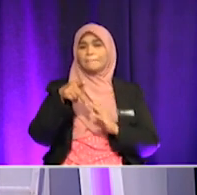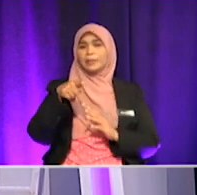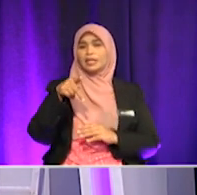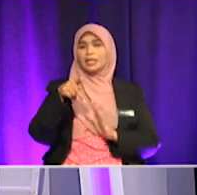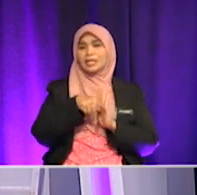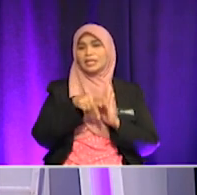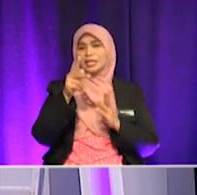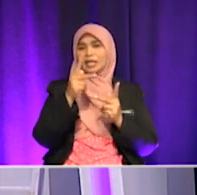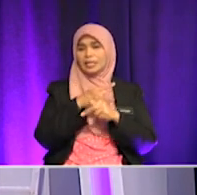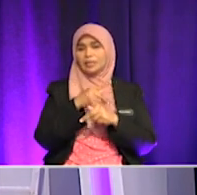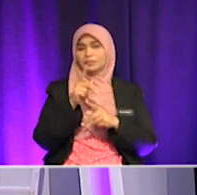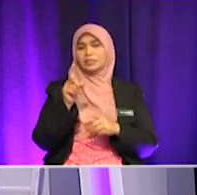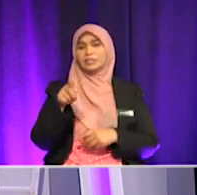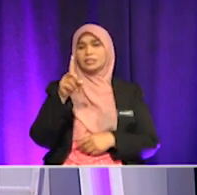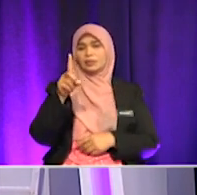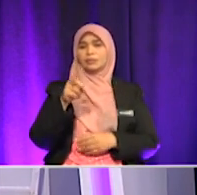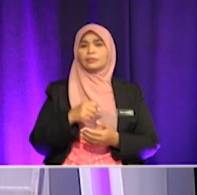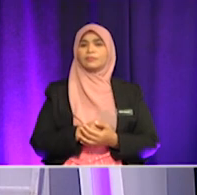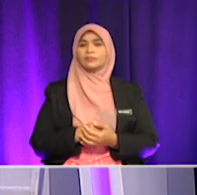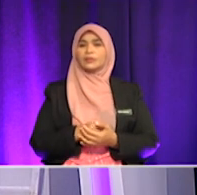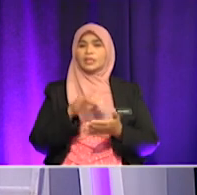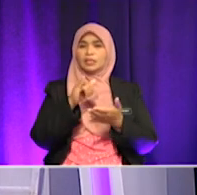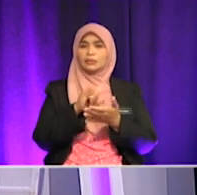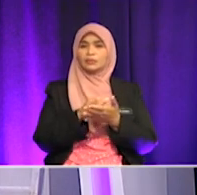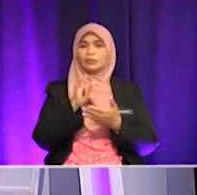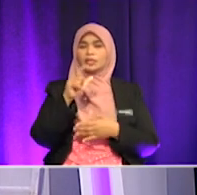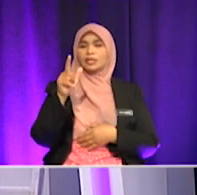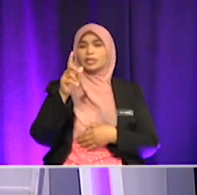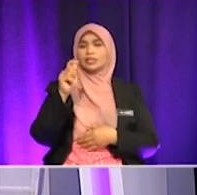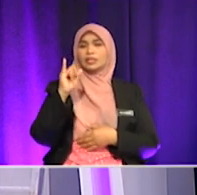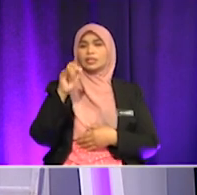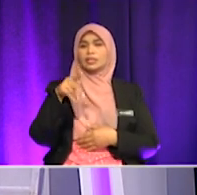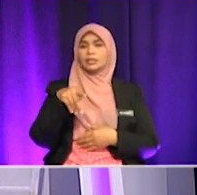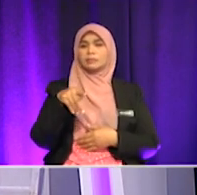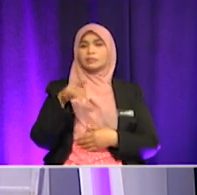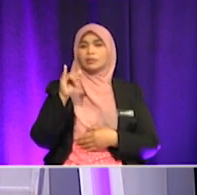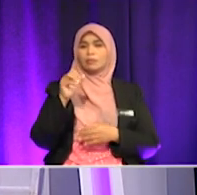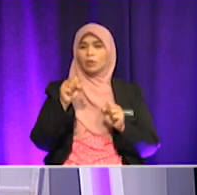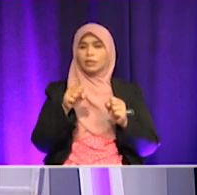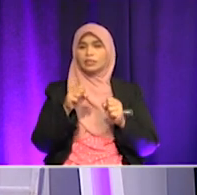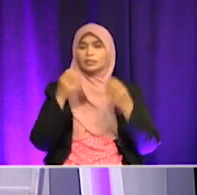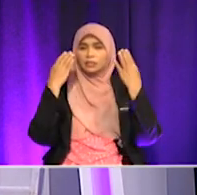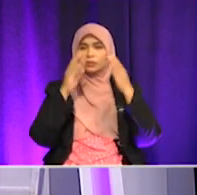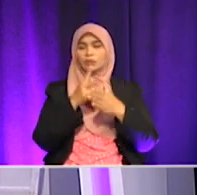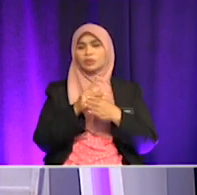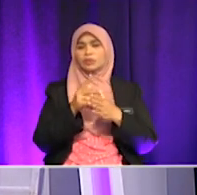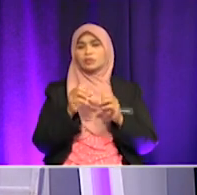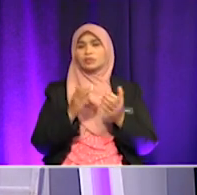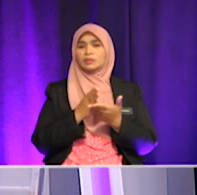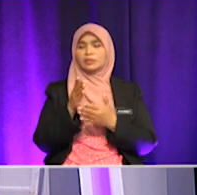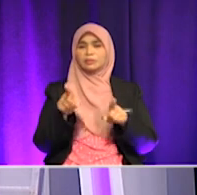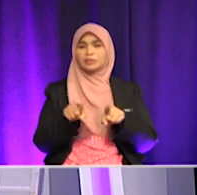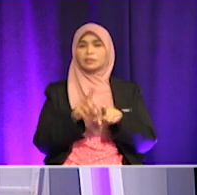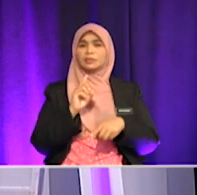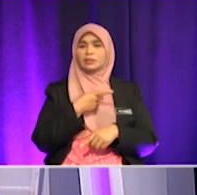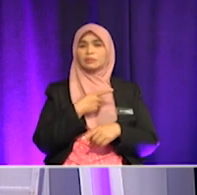dan juga 2 ataupun sebagainya. Okey. Okay. Itulah tips yang boleh saya kongsikan, dan untuk itu jom kita berehat dulu. Teruskan bersama kami tentunya di